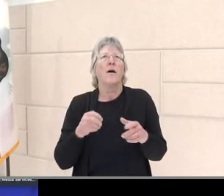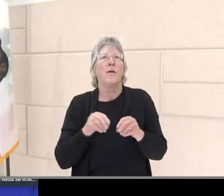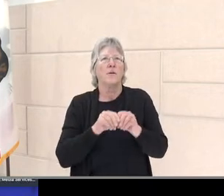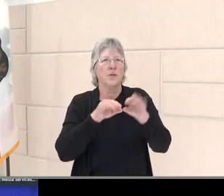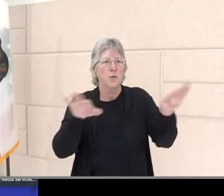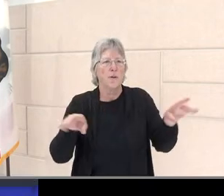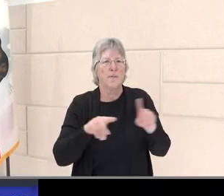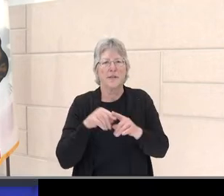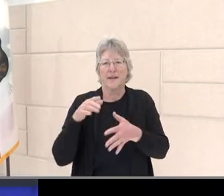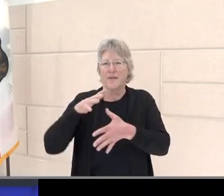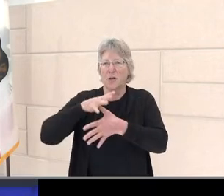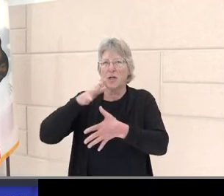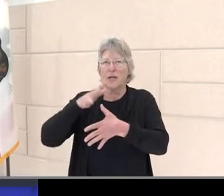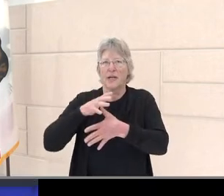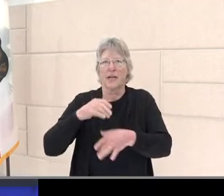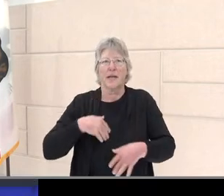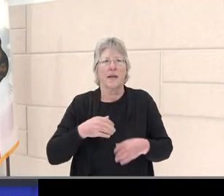ង